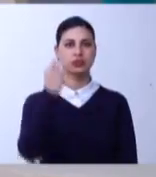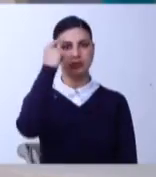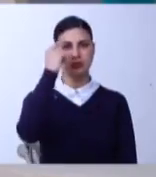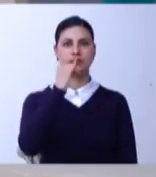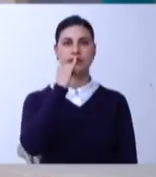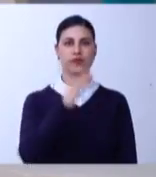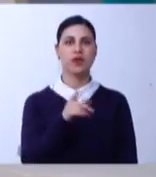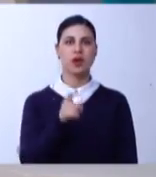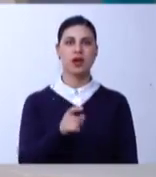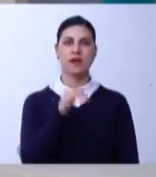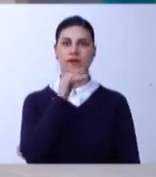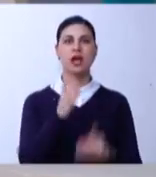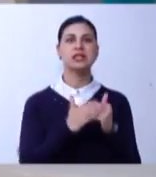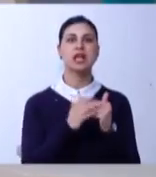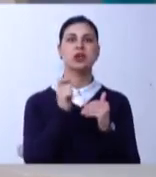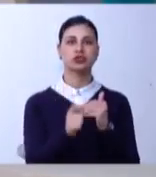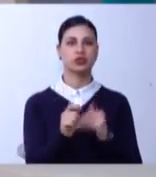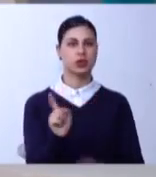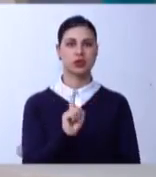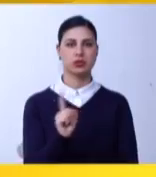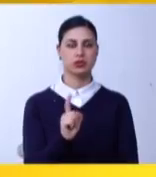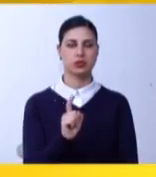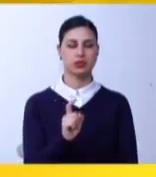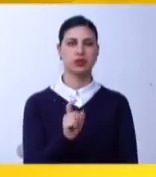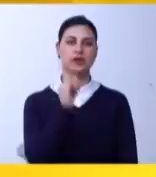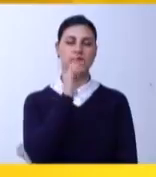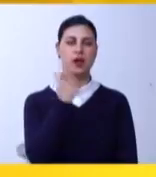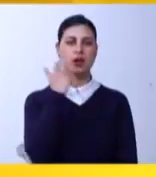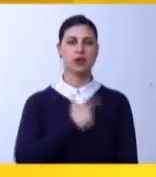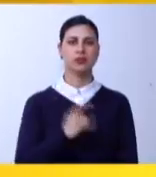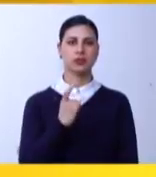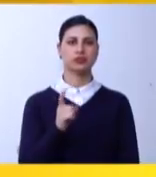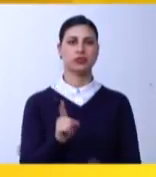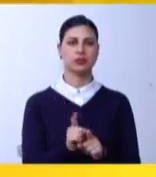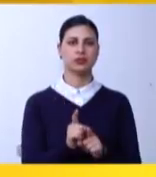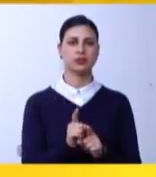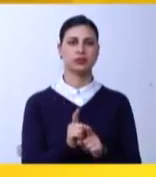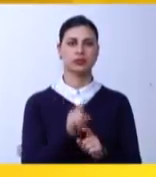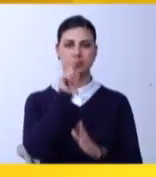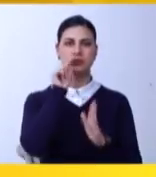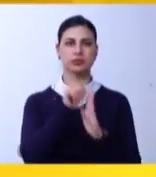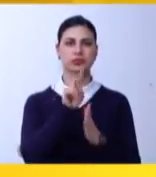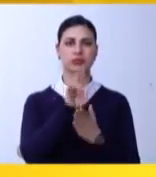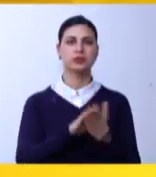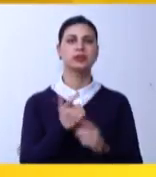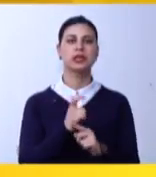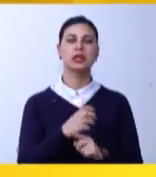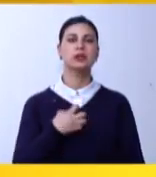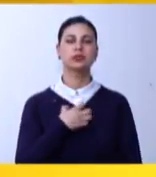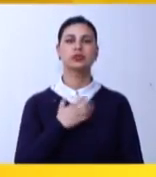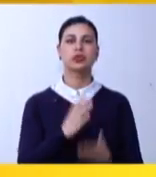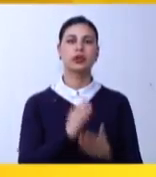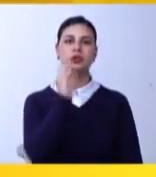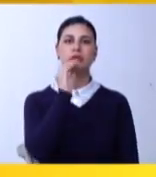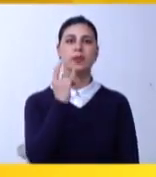გახდეს მისთვის დამსჯელი პროცედურა, ხო? ან არ ჩამოუყალიბდეს უკაცრავად ჩაგერთეთ, მაგრამ ძალიან მნიშვნელოვანია,